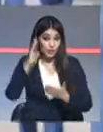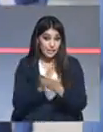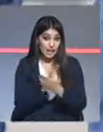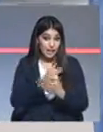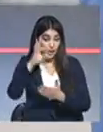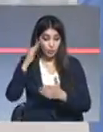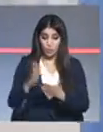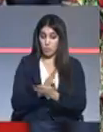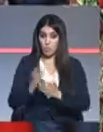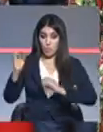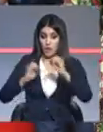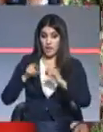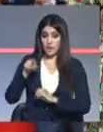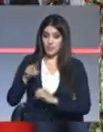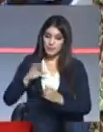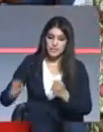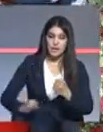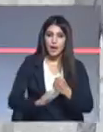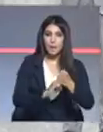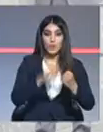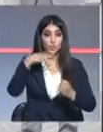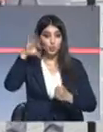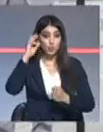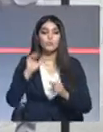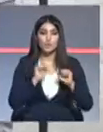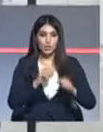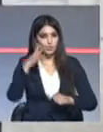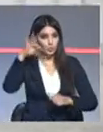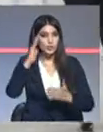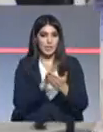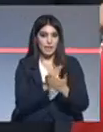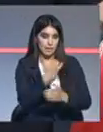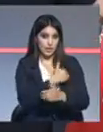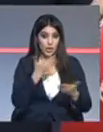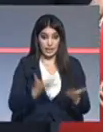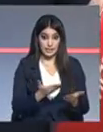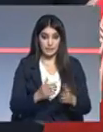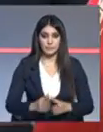استعداد المنظمه للمساهمه والمسانده في تصنيع هذه اللقاحات